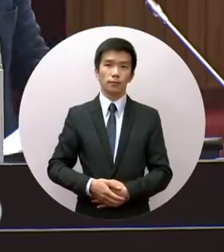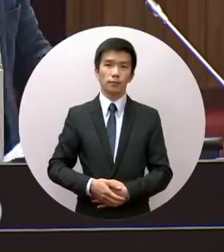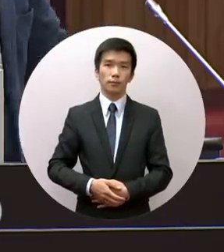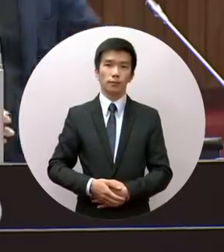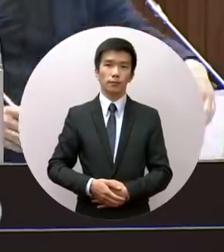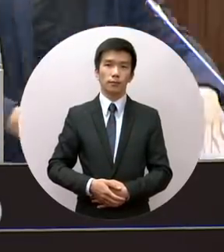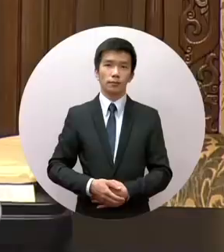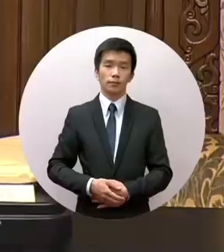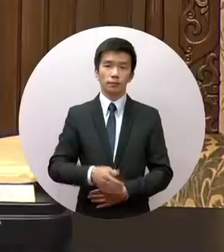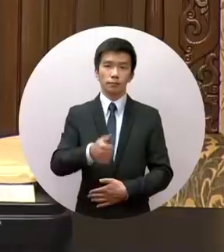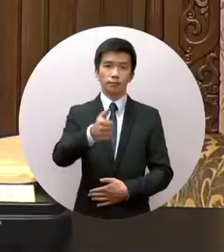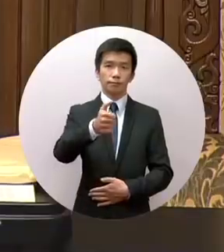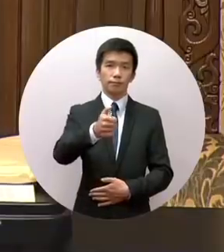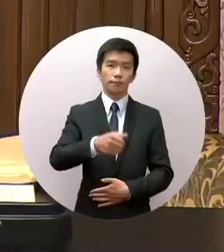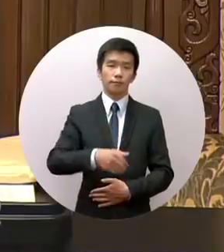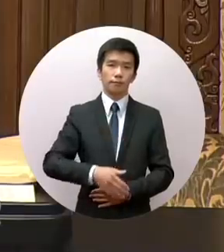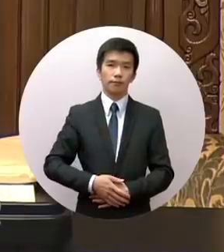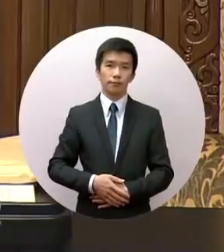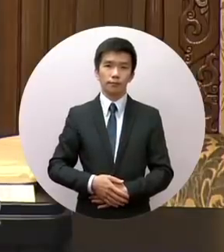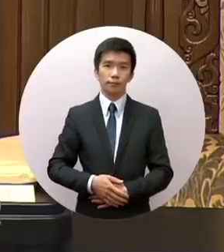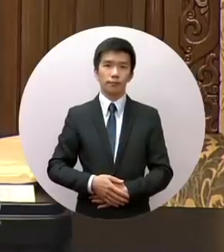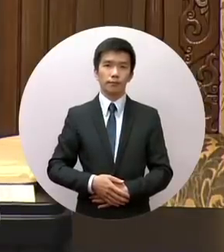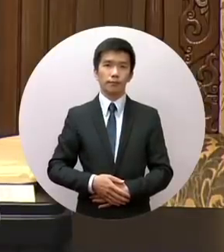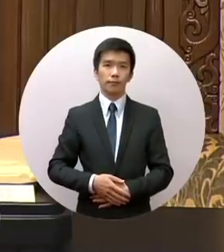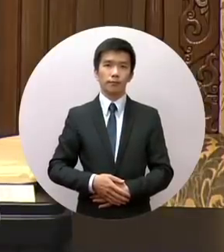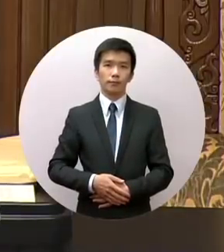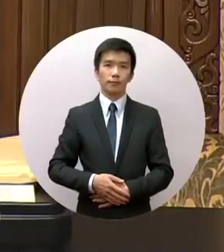来，好，谢谢。